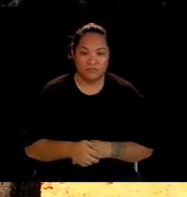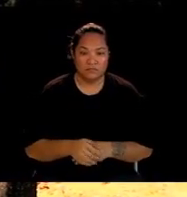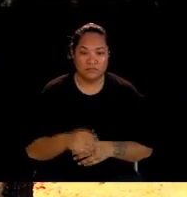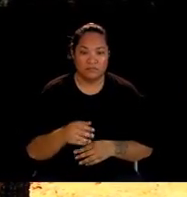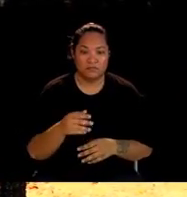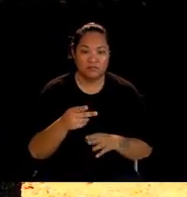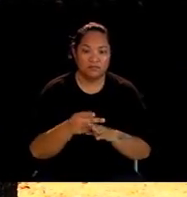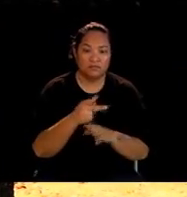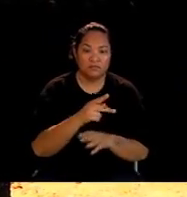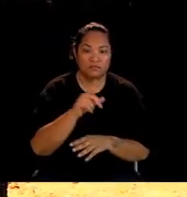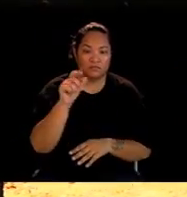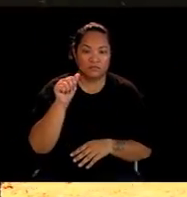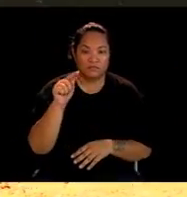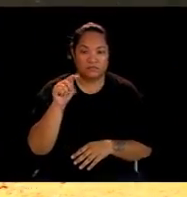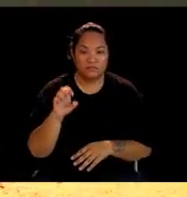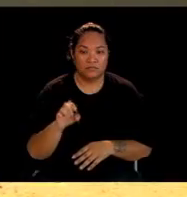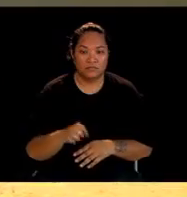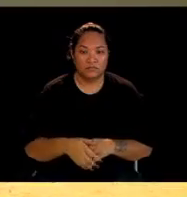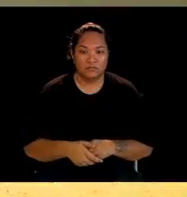na imanawtaw mo na.